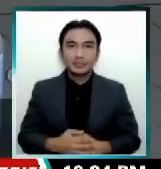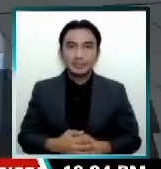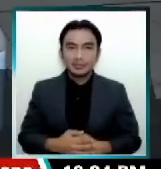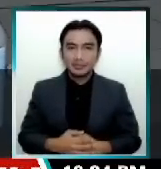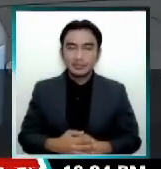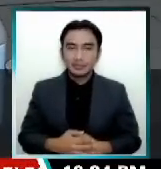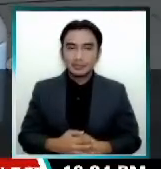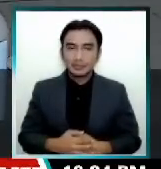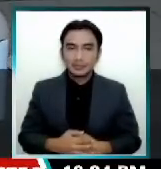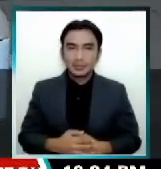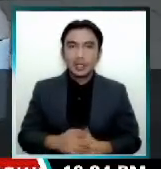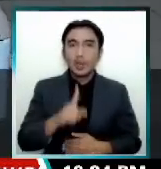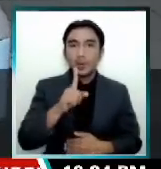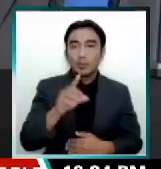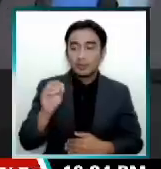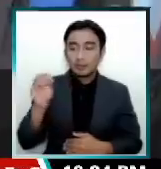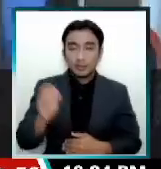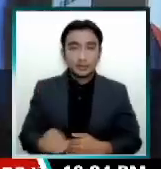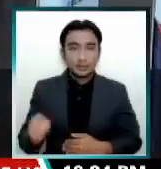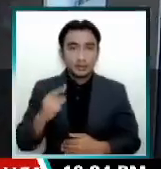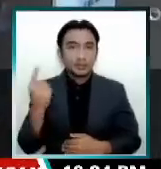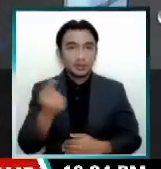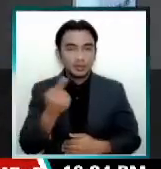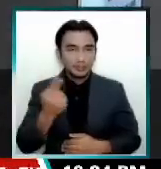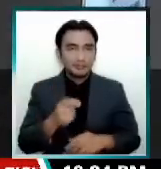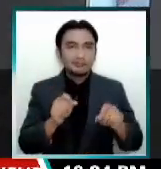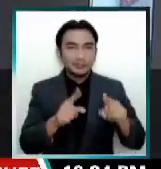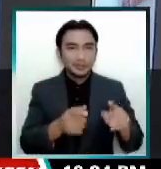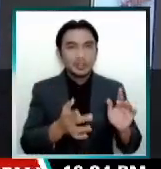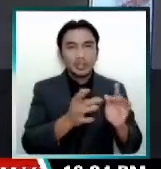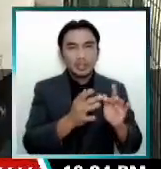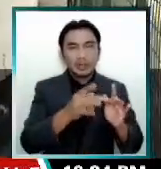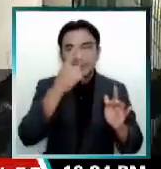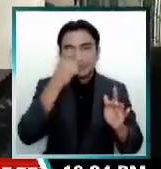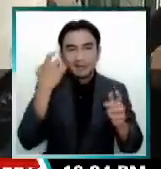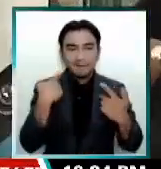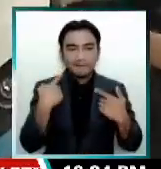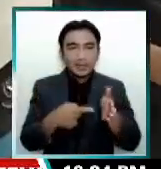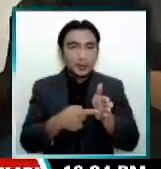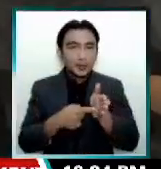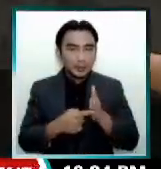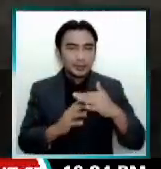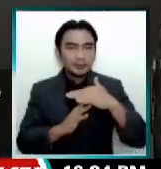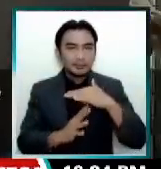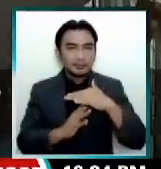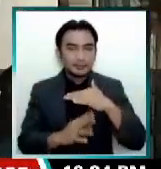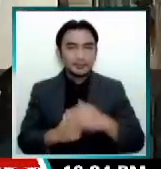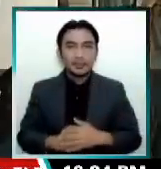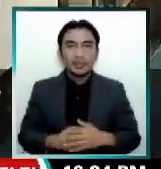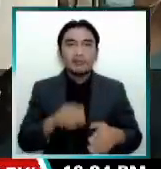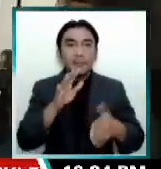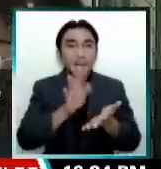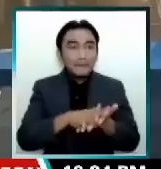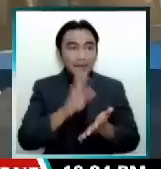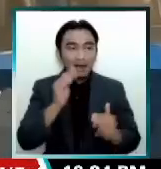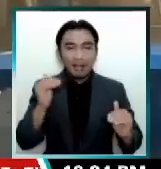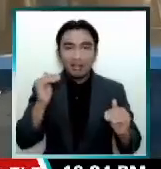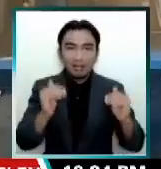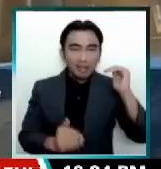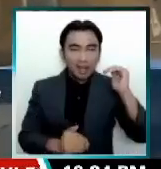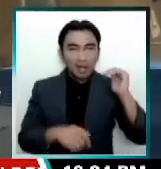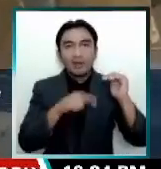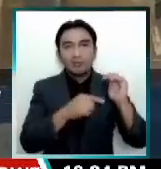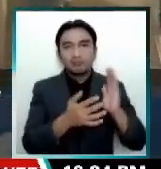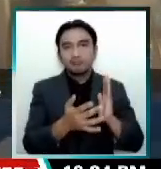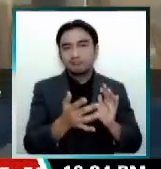1% lang daw ng kanilang supply ang ibinenta online dahil sa demand ng customers. Mas mahal daw online dahil isinunod sa presyo ng card na